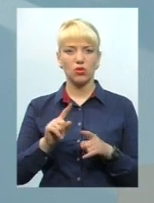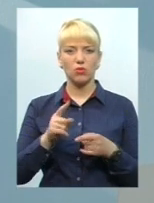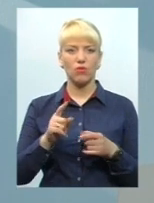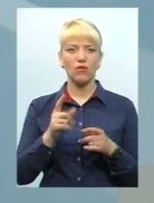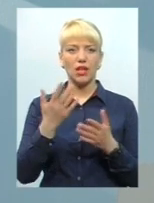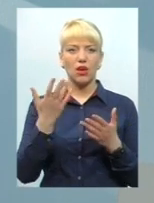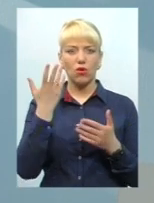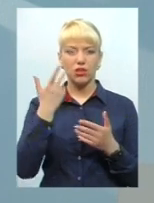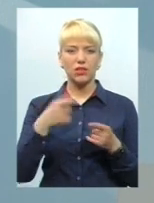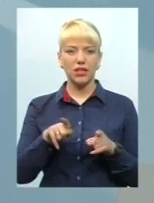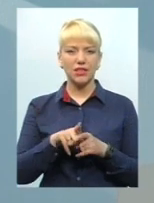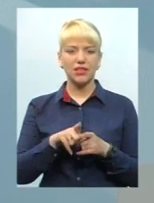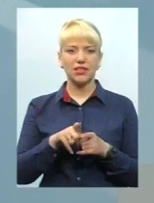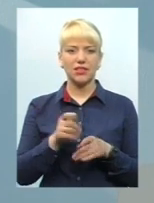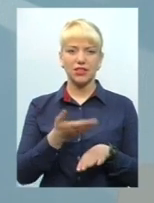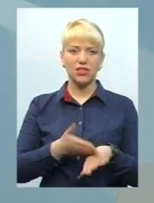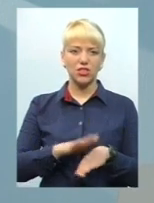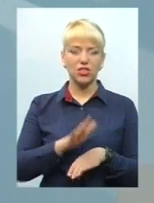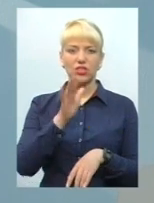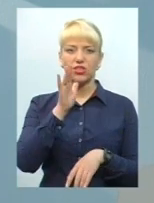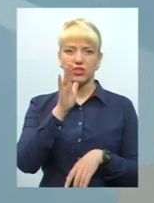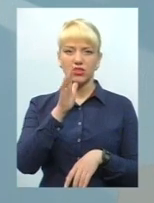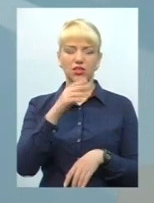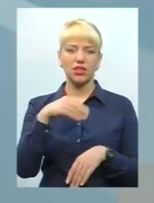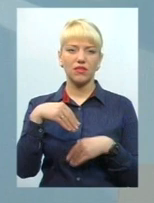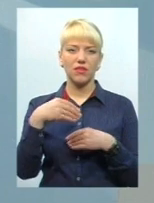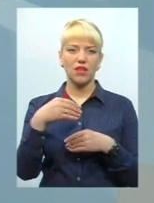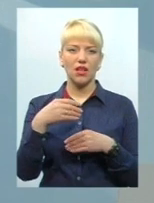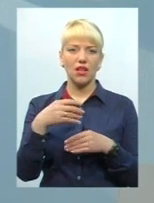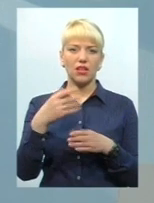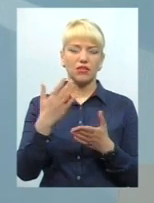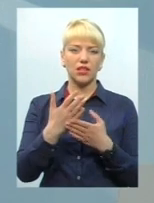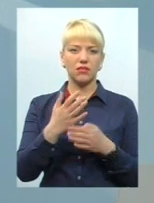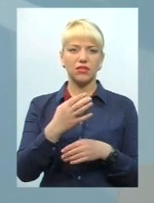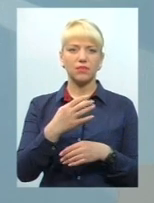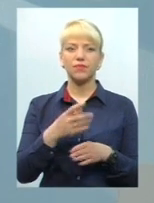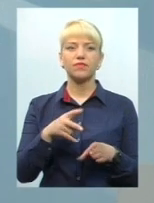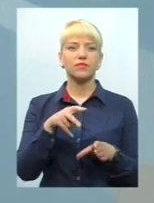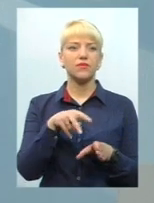критичні часи, такі критичні моменти, лягає основний тягар